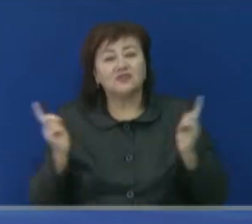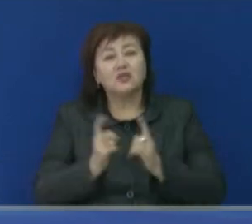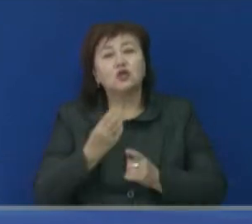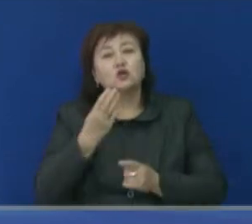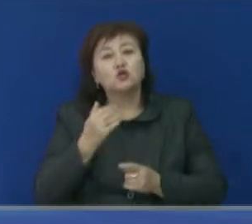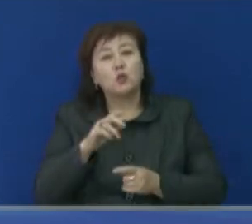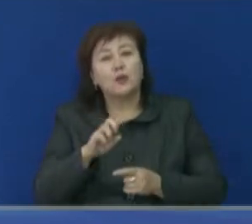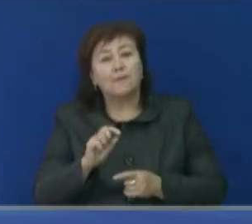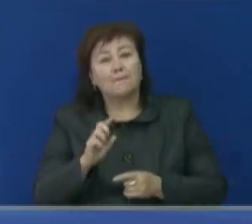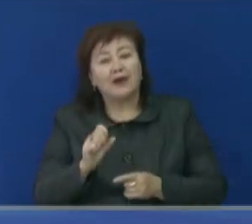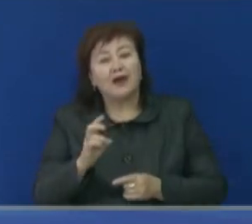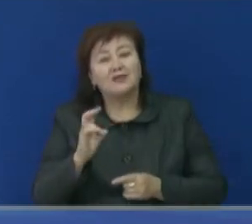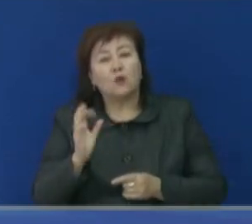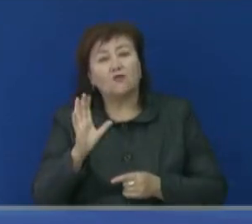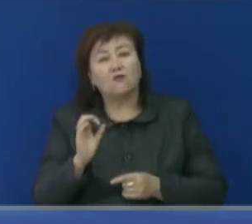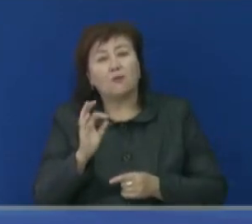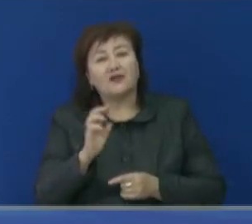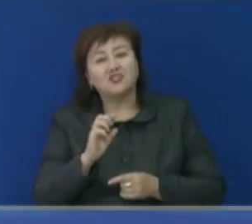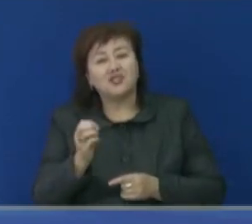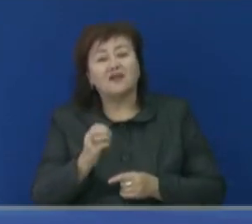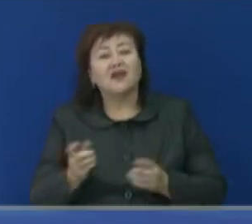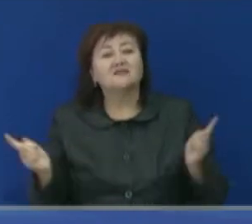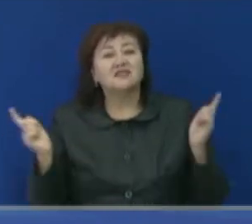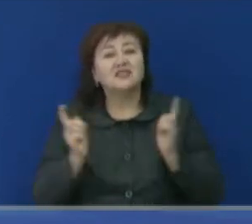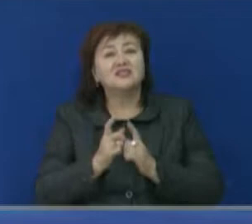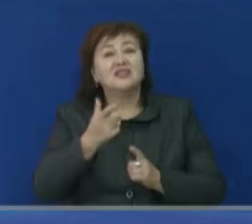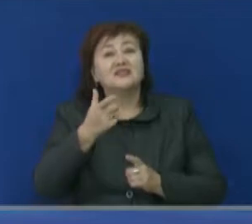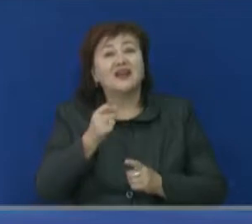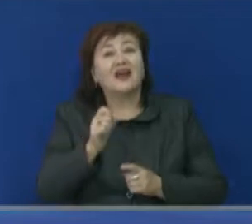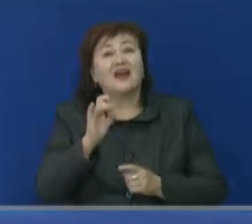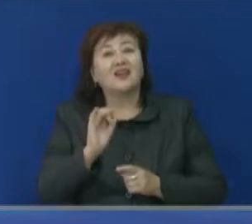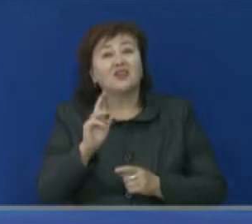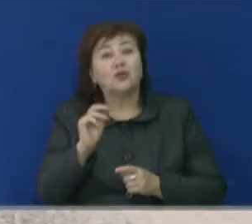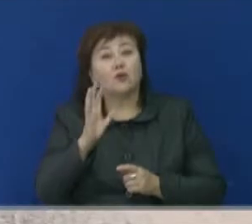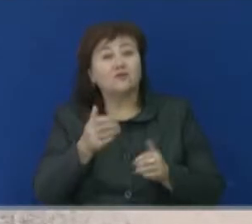Новобаженов Приречный Озерки ауылдық округтерінде өтті. Толығырақ алдағы сюжетте.